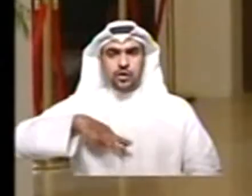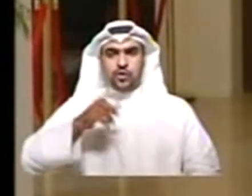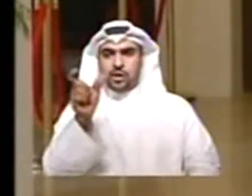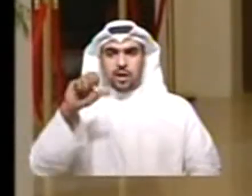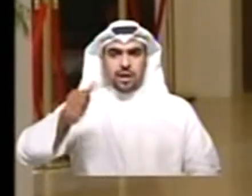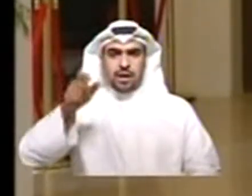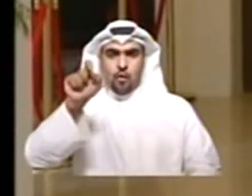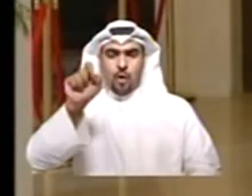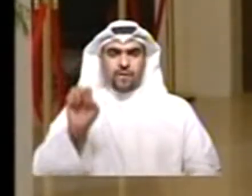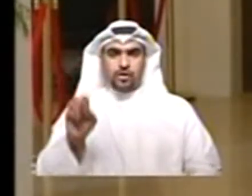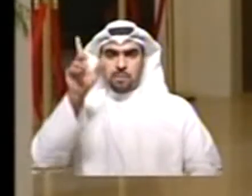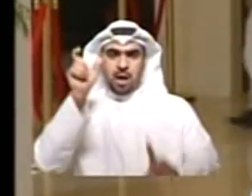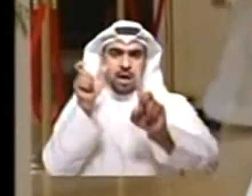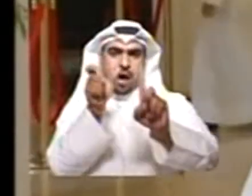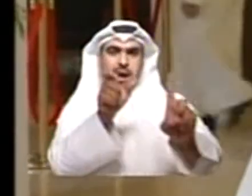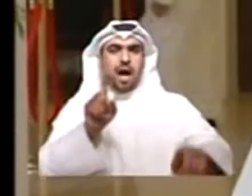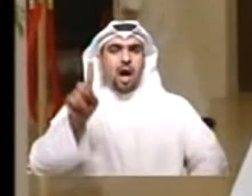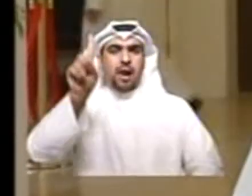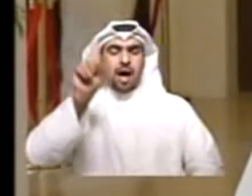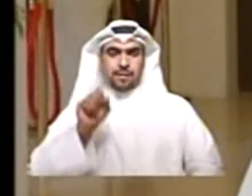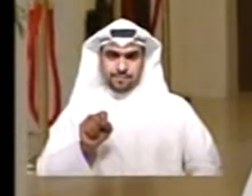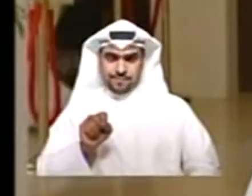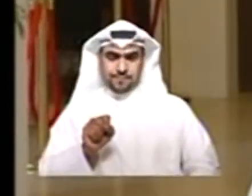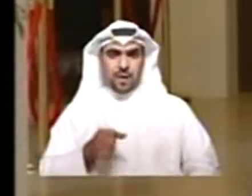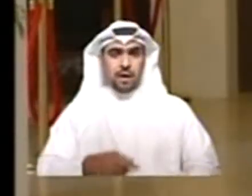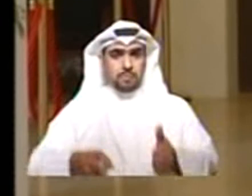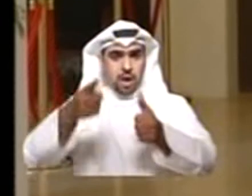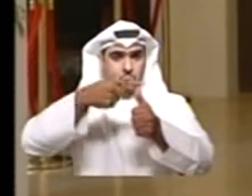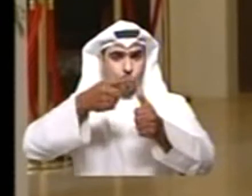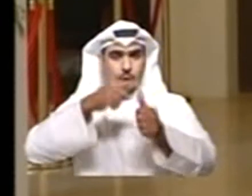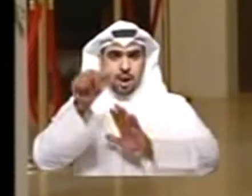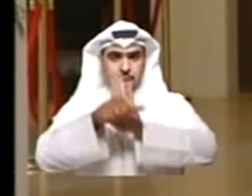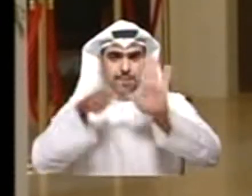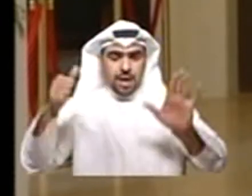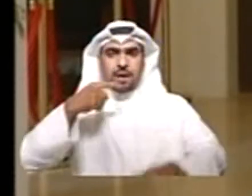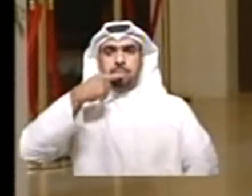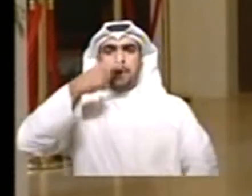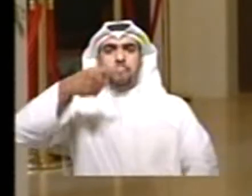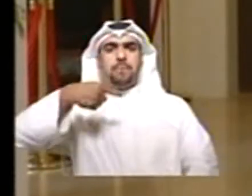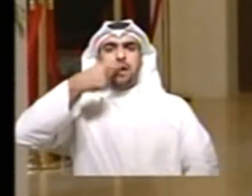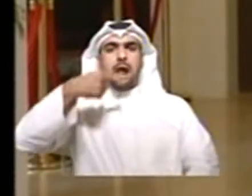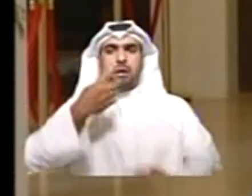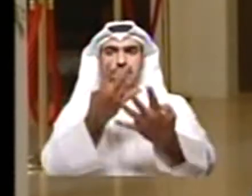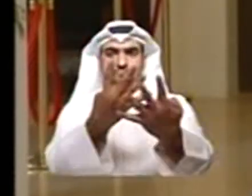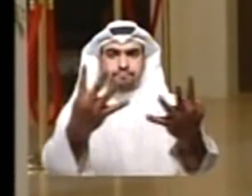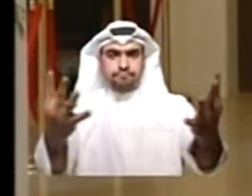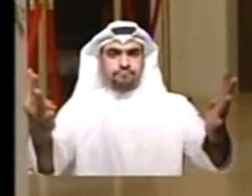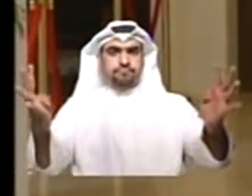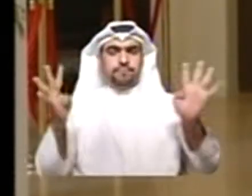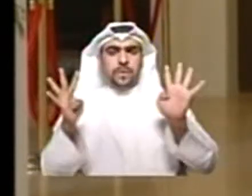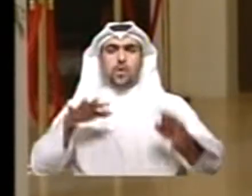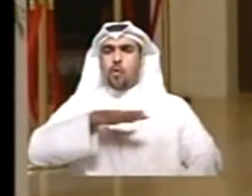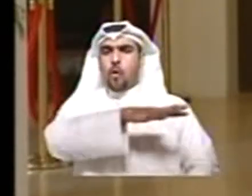الصباح رعاه الله، وبدأت الجلسة بالنطق السامي لسموه، والكل أجمع بأن